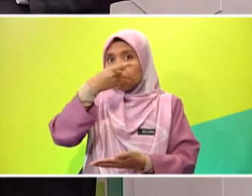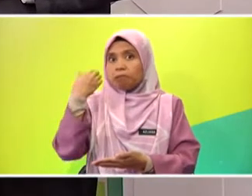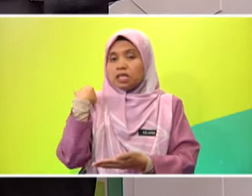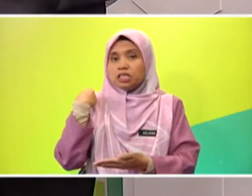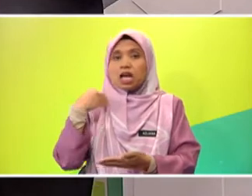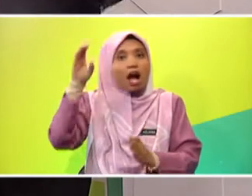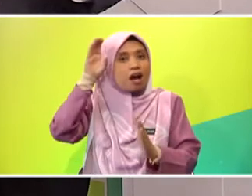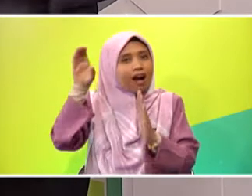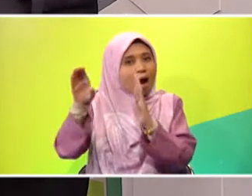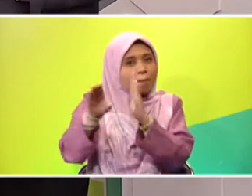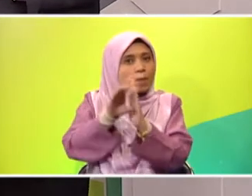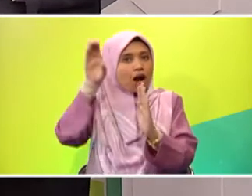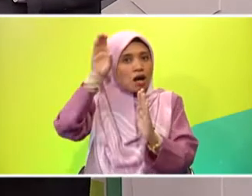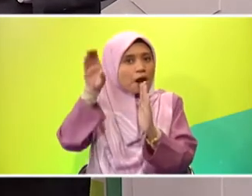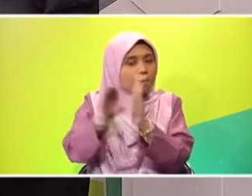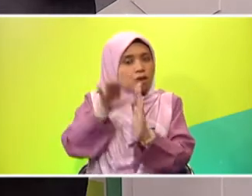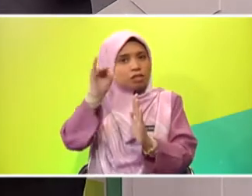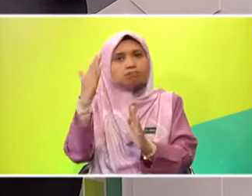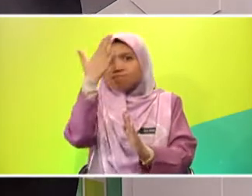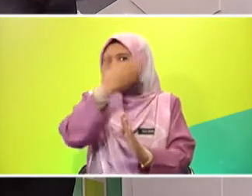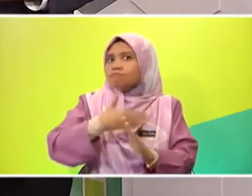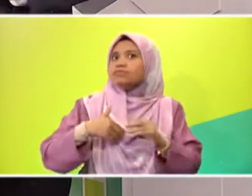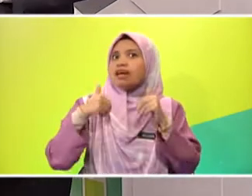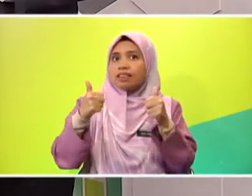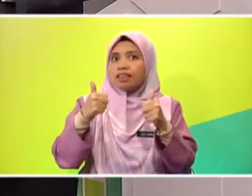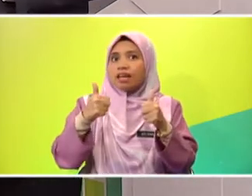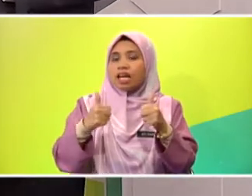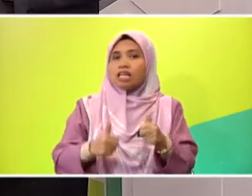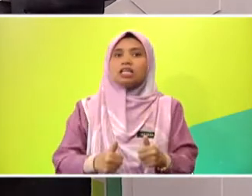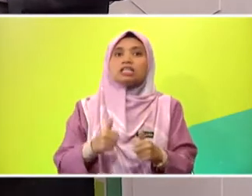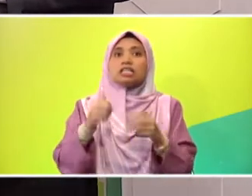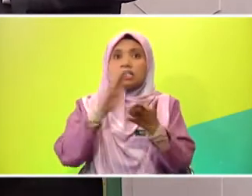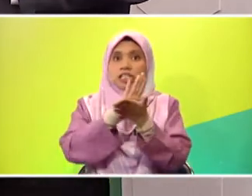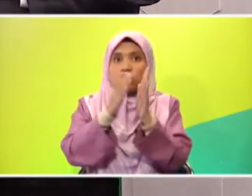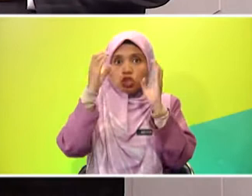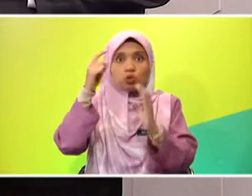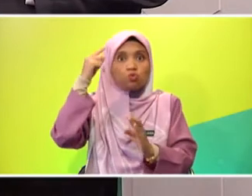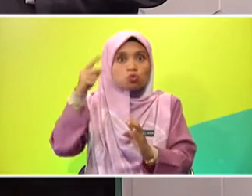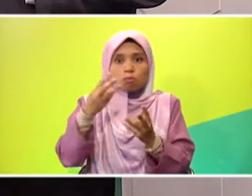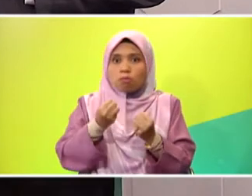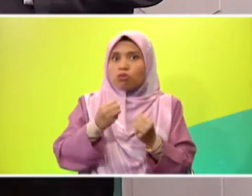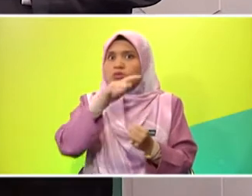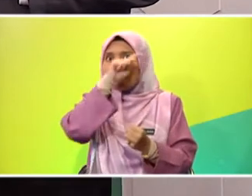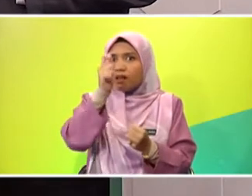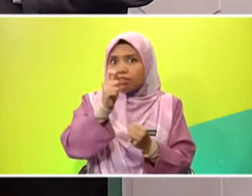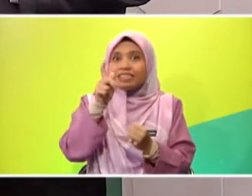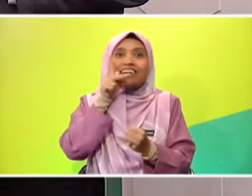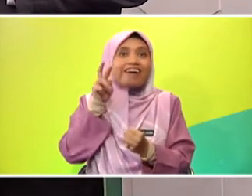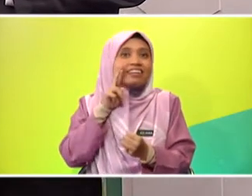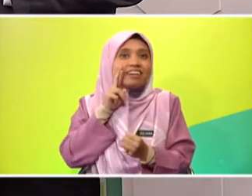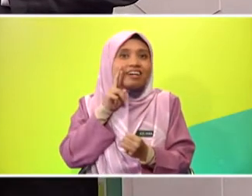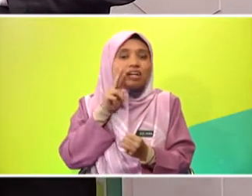gambar yang sangat menarik factory Ice Husna tanyalah pada kakinya huh kita tengok satu-satu gambarnya Karina